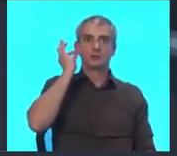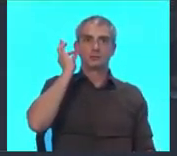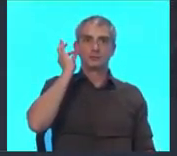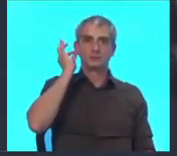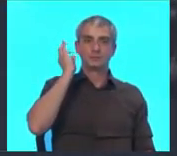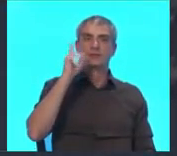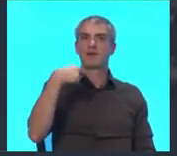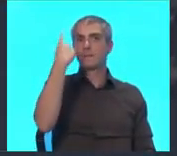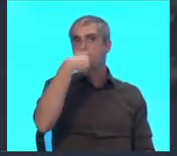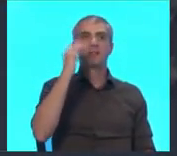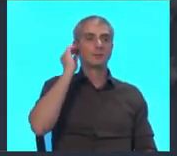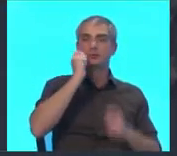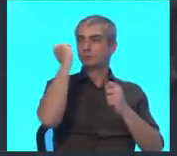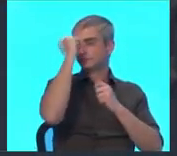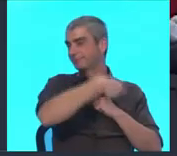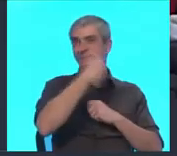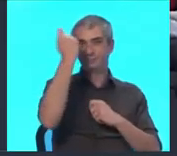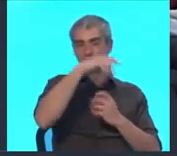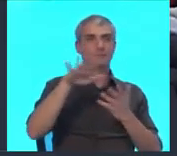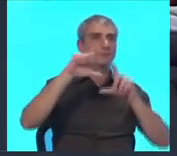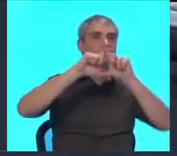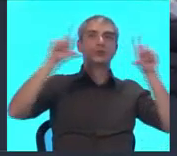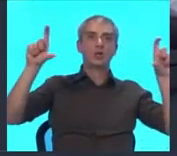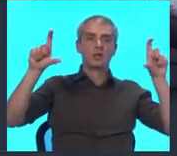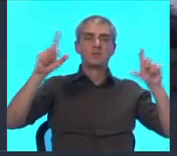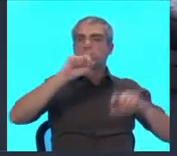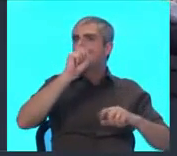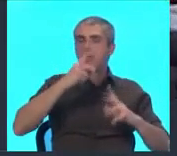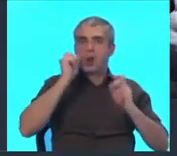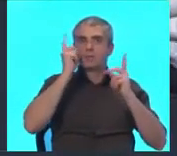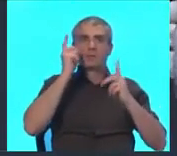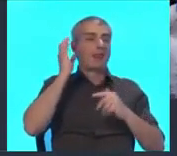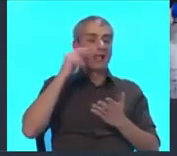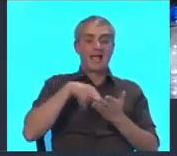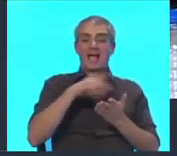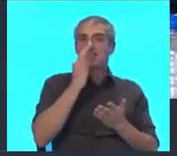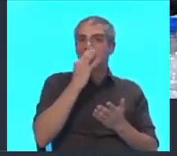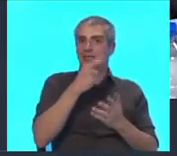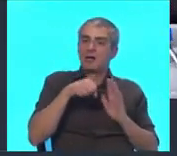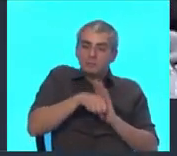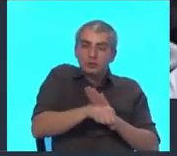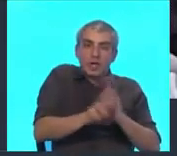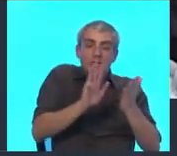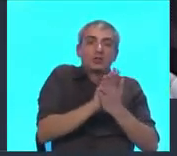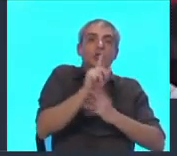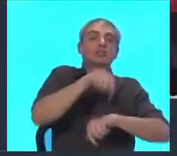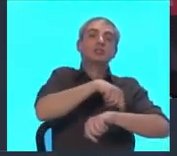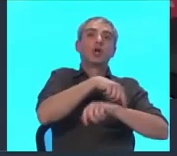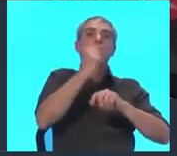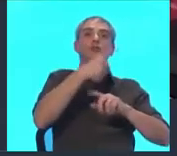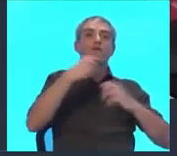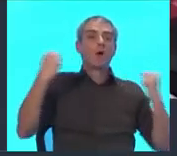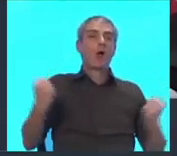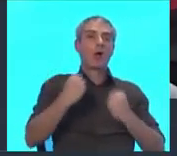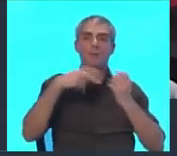ופניהן של נשים מושחתים בשלטי החוצות, אולי לא מפליא שרקדנית צעירה שמשקיעה 19 שעות שבועיות במחול,